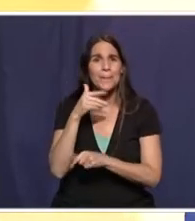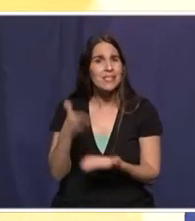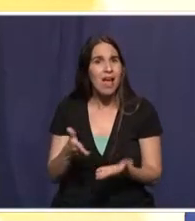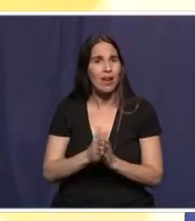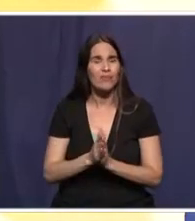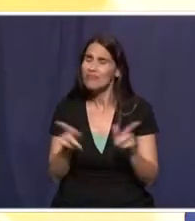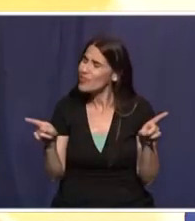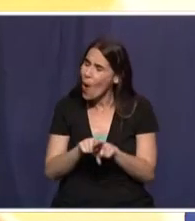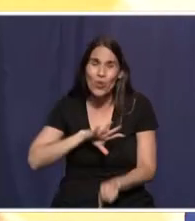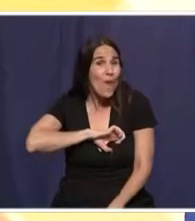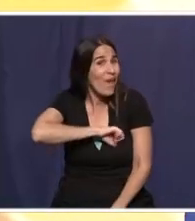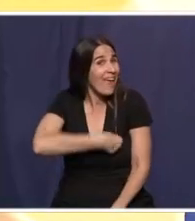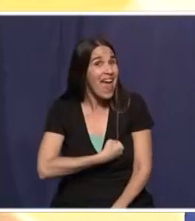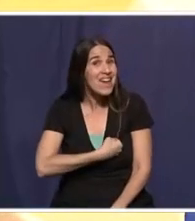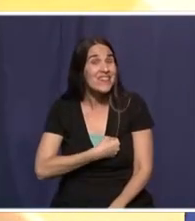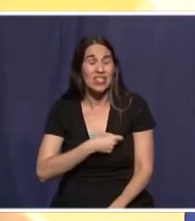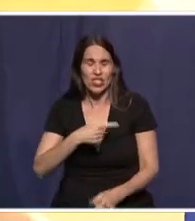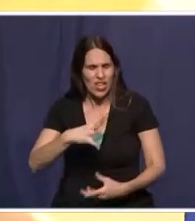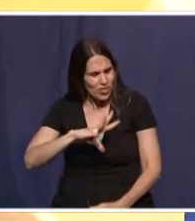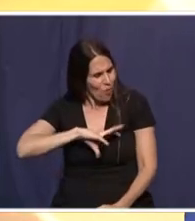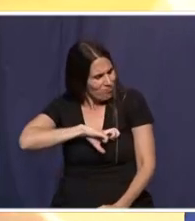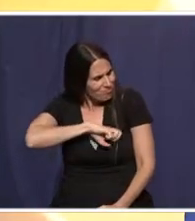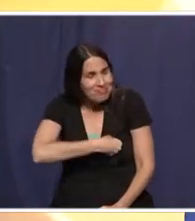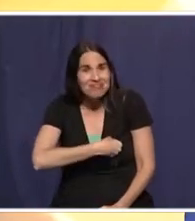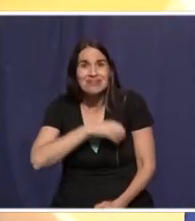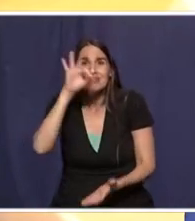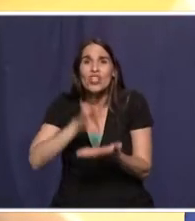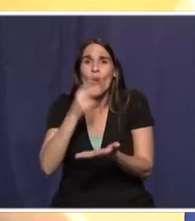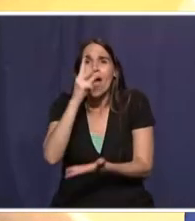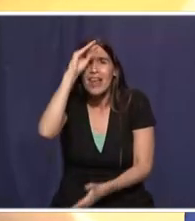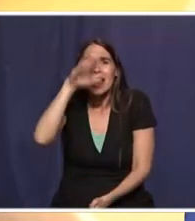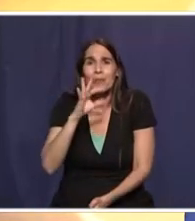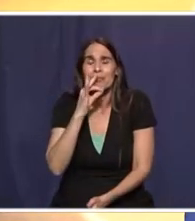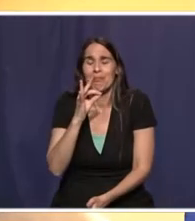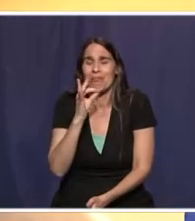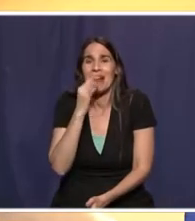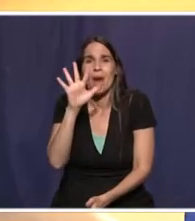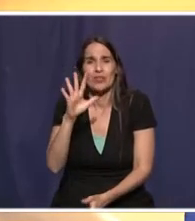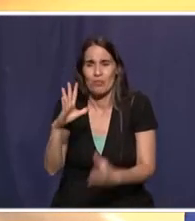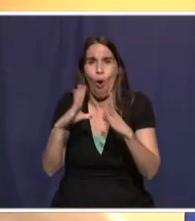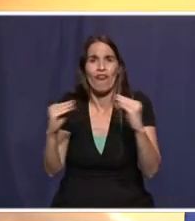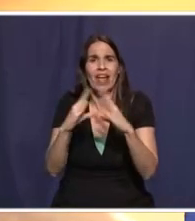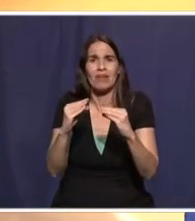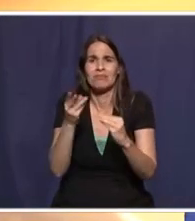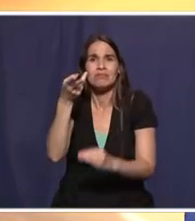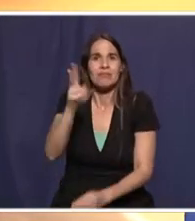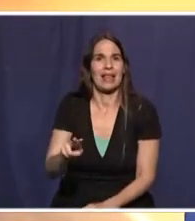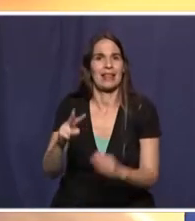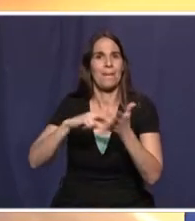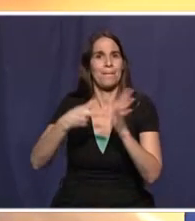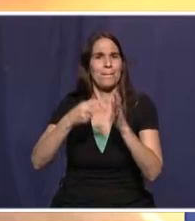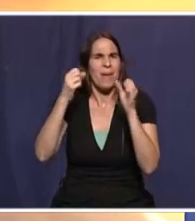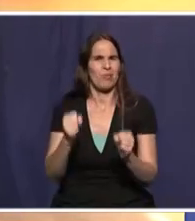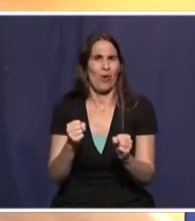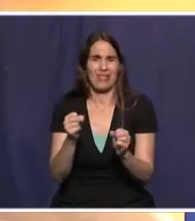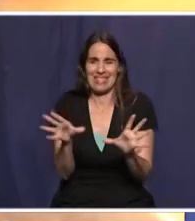אותו כאב בדיוק שמפלח את ליבי כשילד בן 5 מאופקים מוצא את מותו בביתו, בממד,